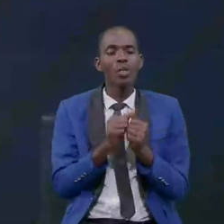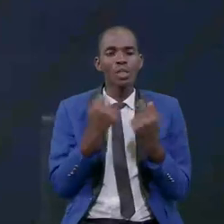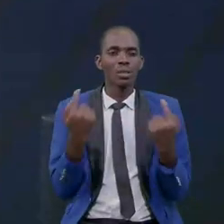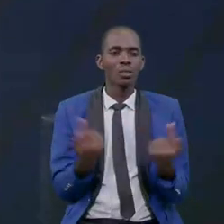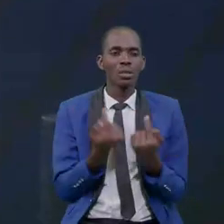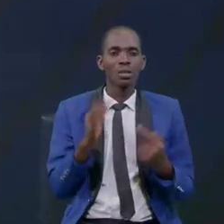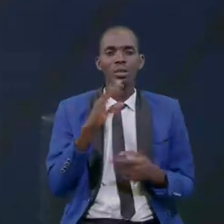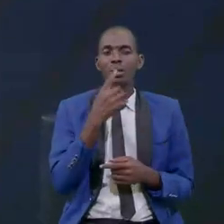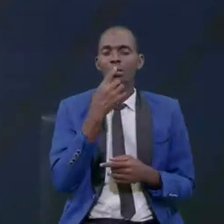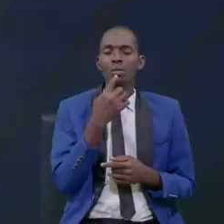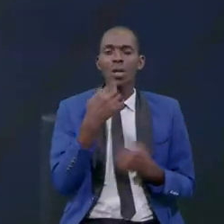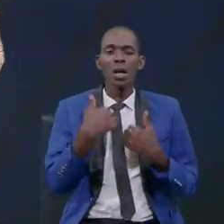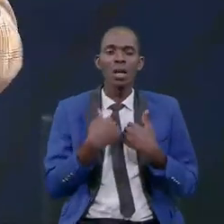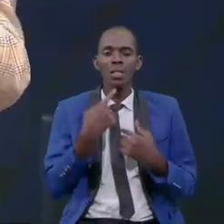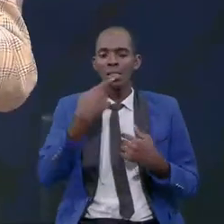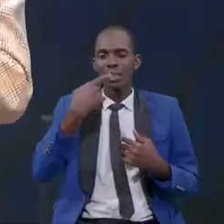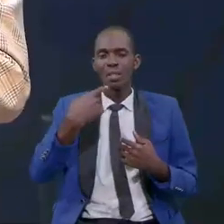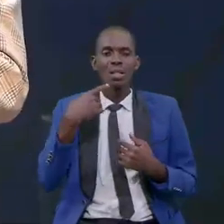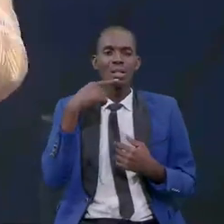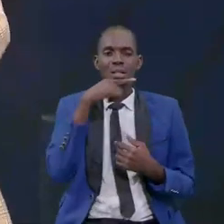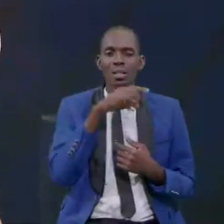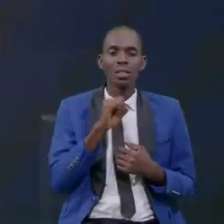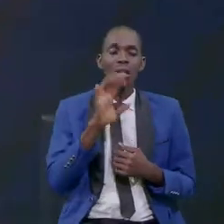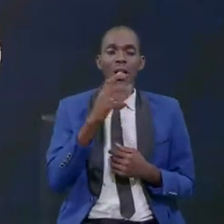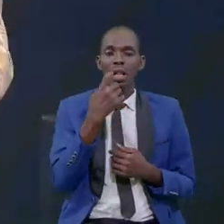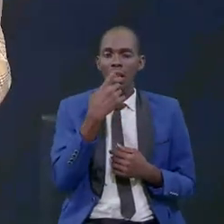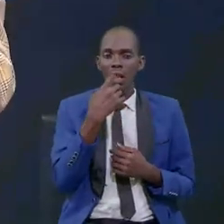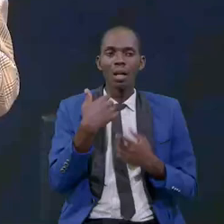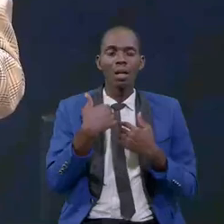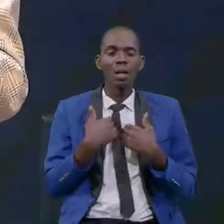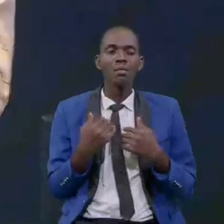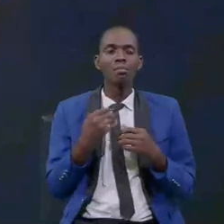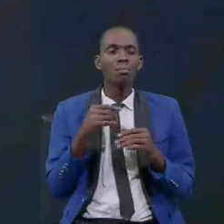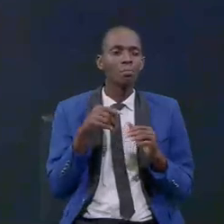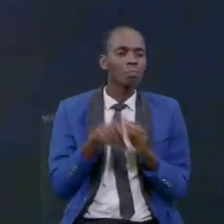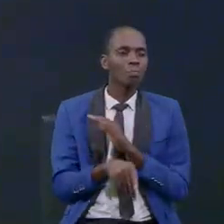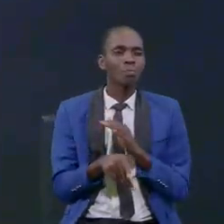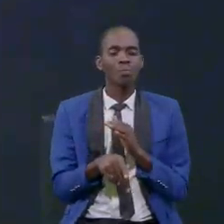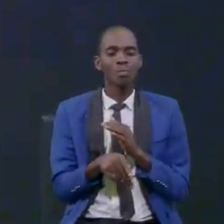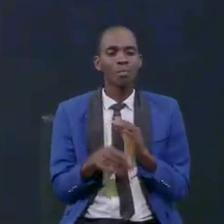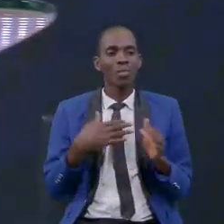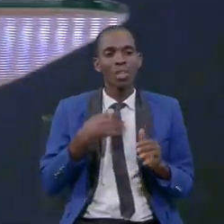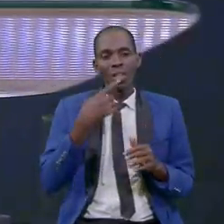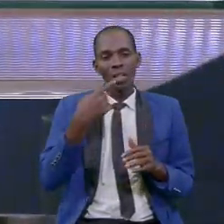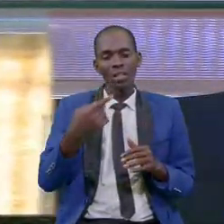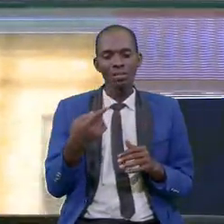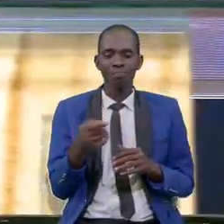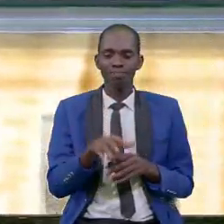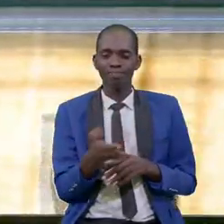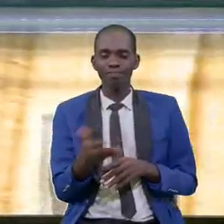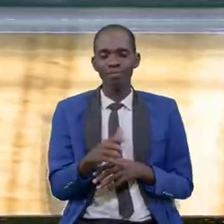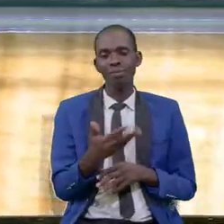crime. Vos lèvres profèrent le mensonge. Votre langue fait entendre